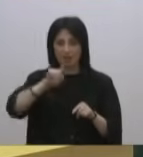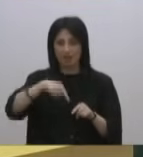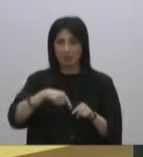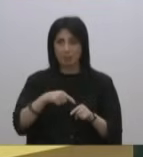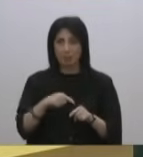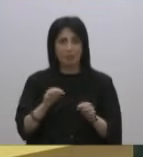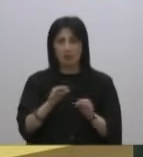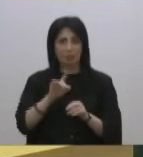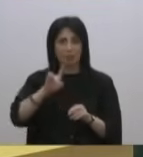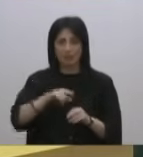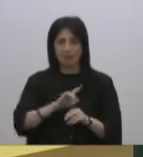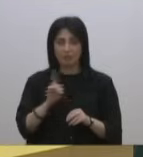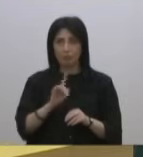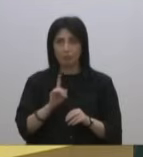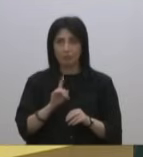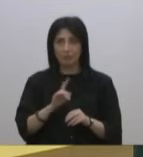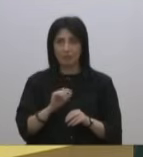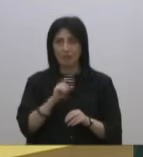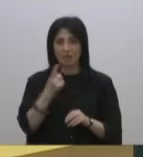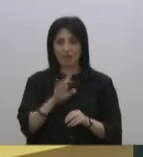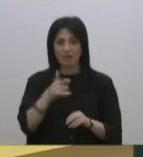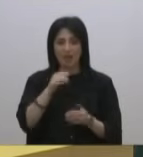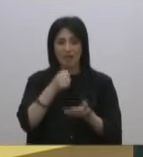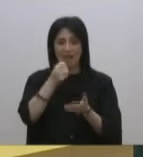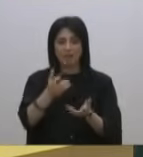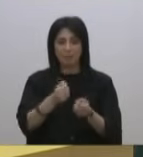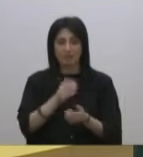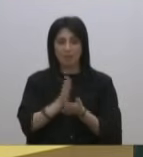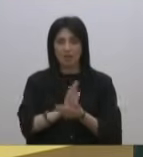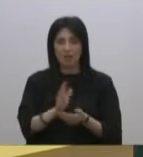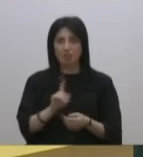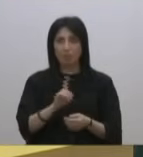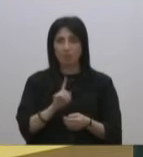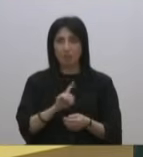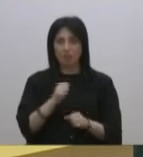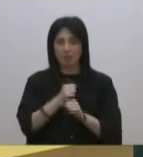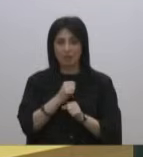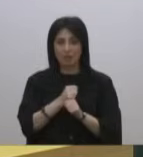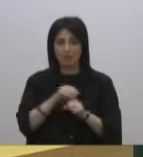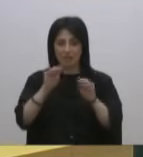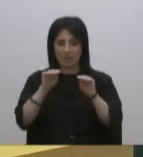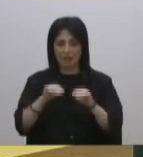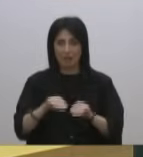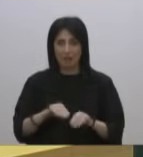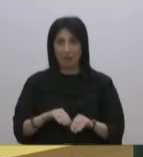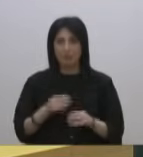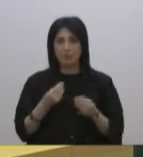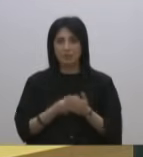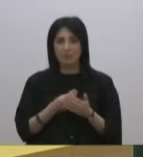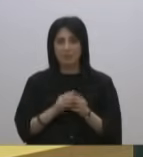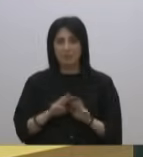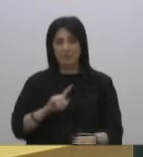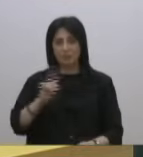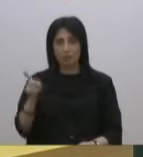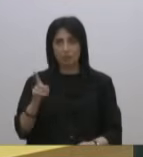ვალდებულება, არავითარი ვალდებულება, არც ერთ გრანტის მიღებს არ გააჩნია, რომ მოახდინოს დეკლარირება ფინანსთა